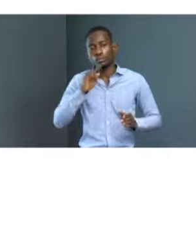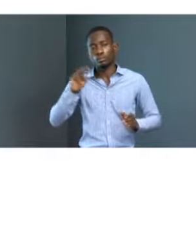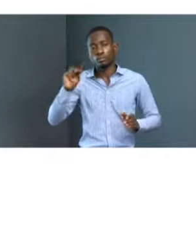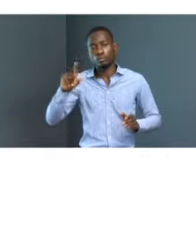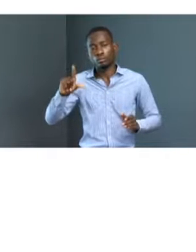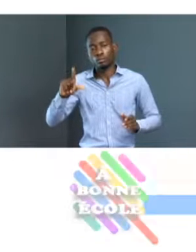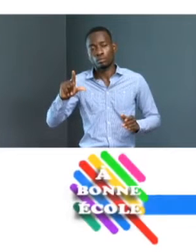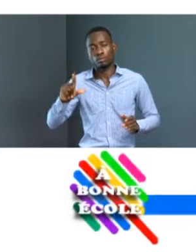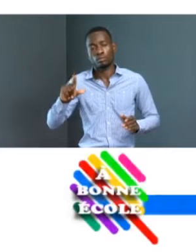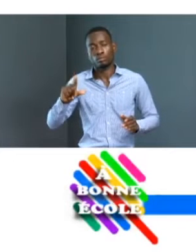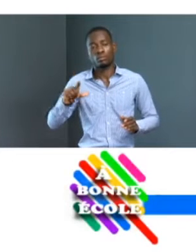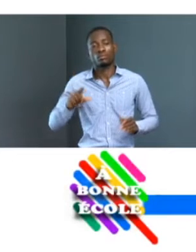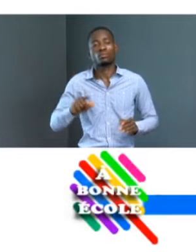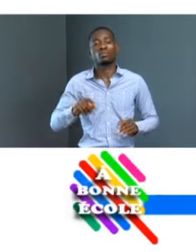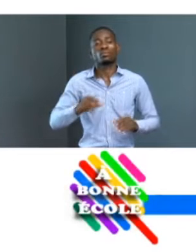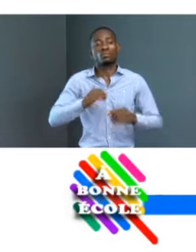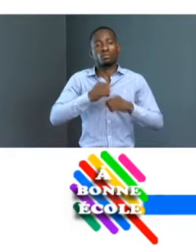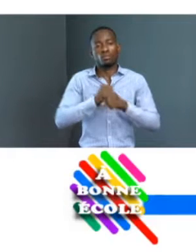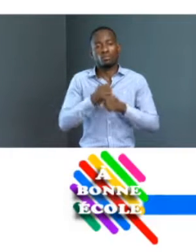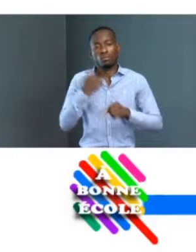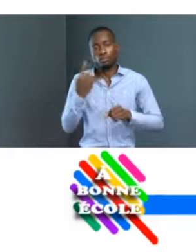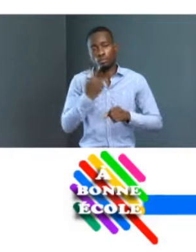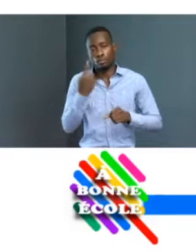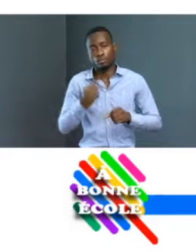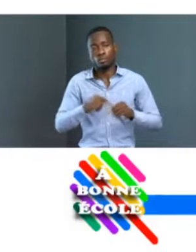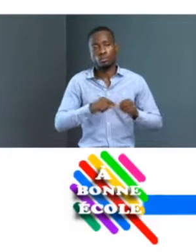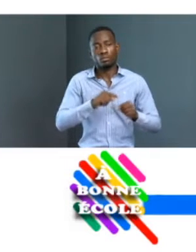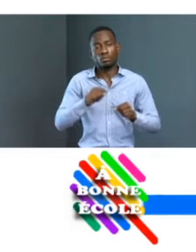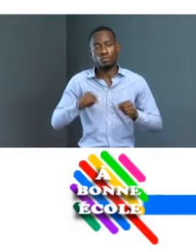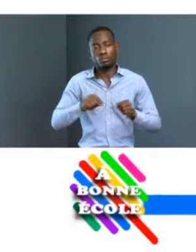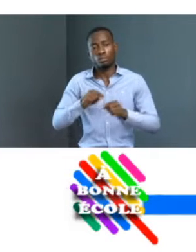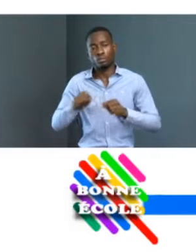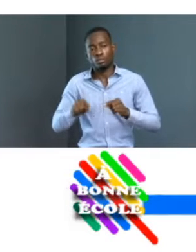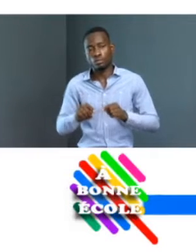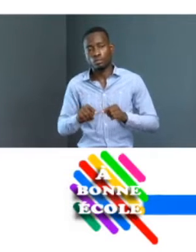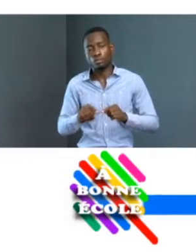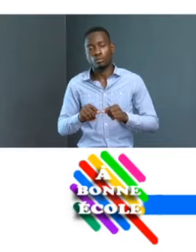formée d'une seule chaîne de polynucléotides